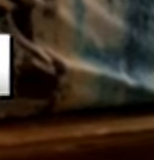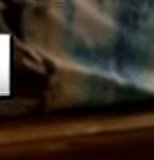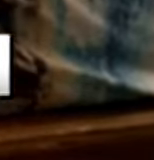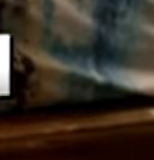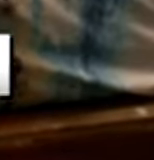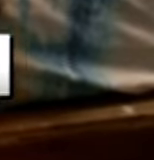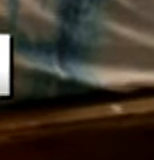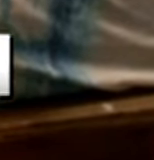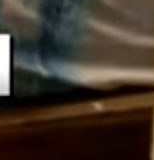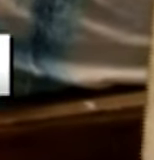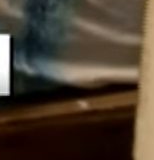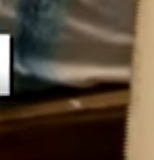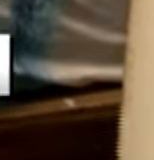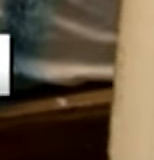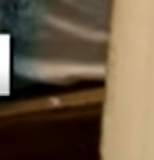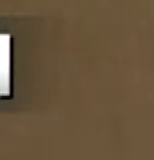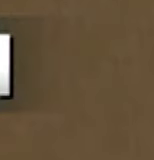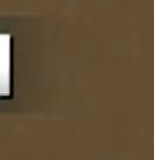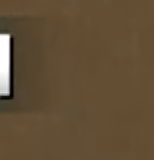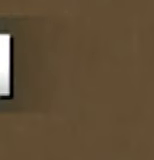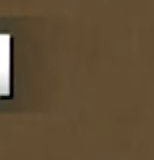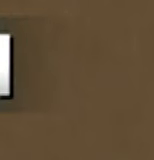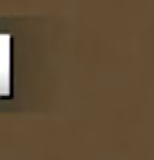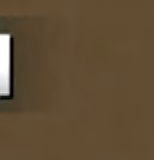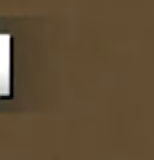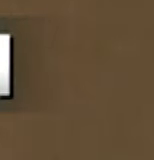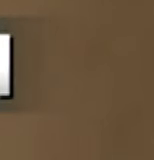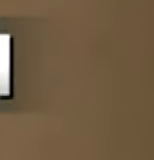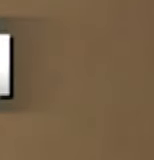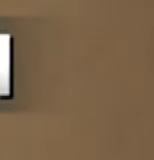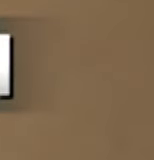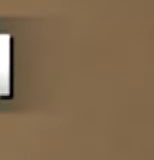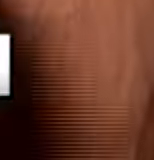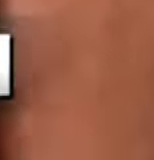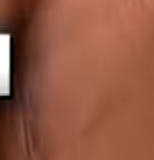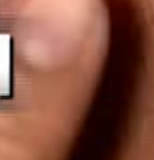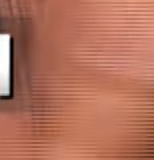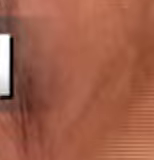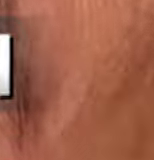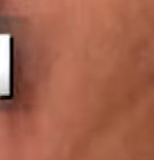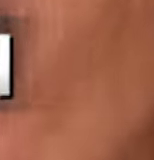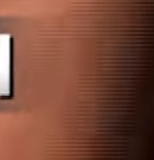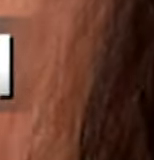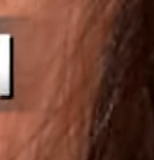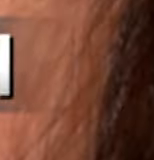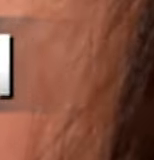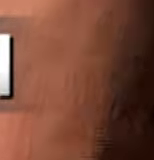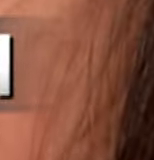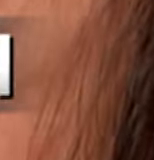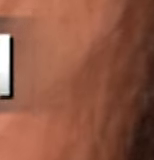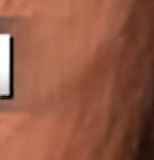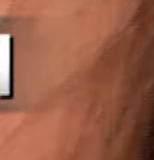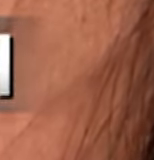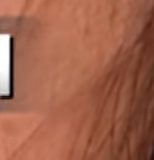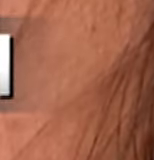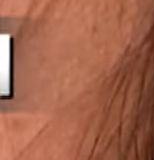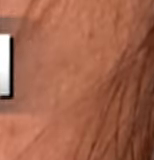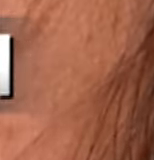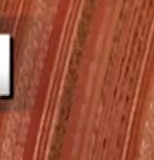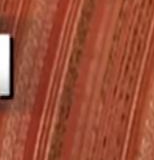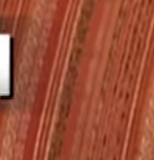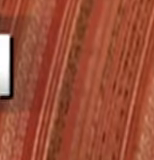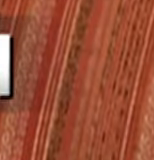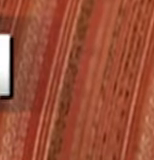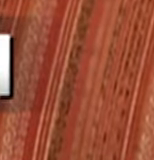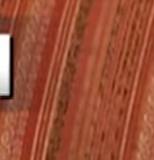sarili. At bantayan, hindi lang ang physical na kalusugan, bigyan pansin din po ang mental health. Yan naman po ang